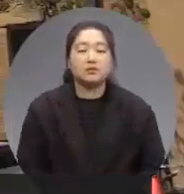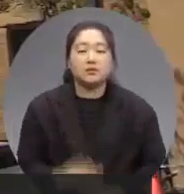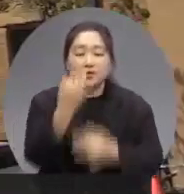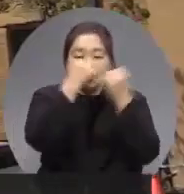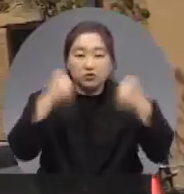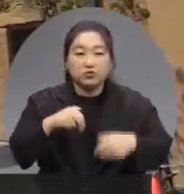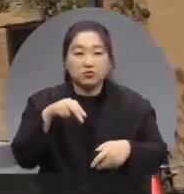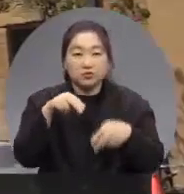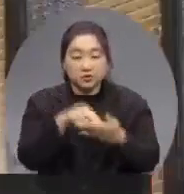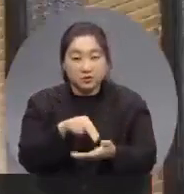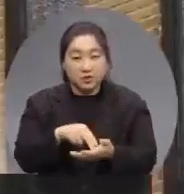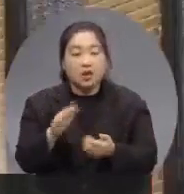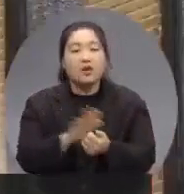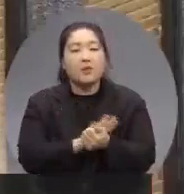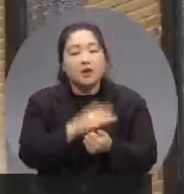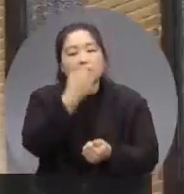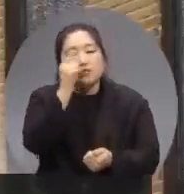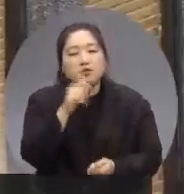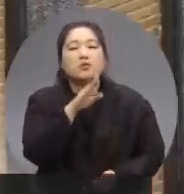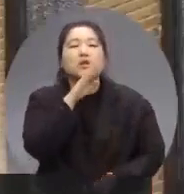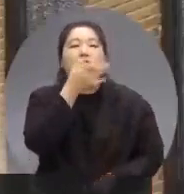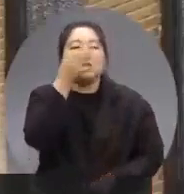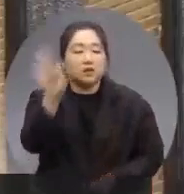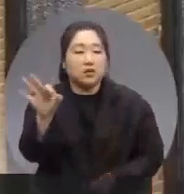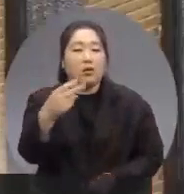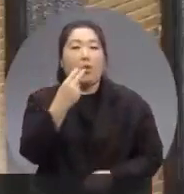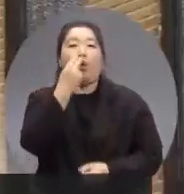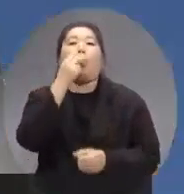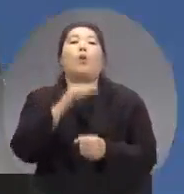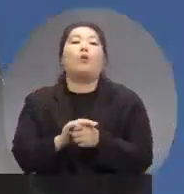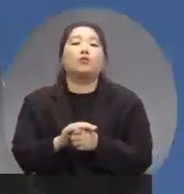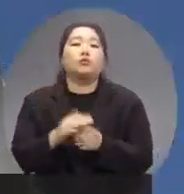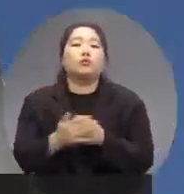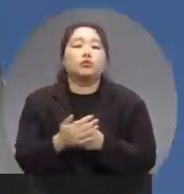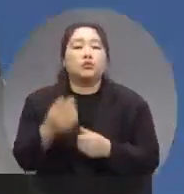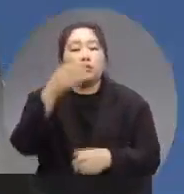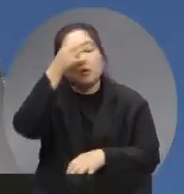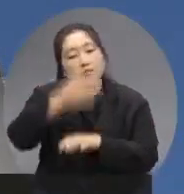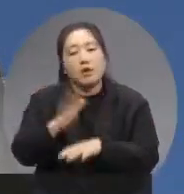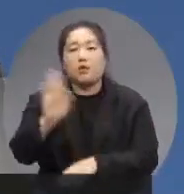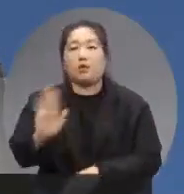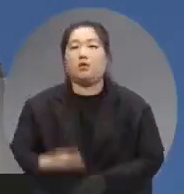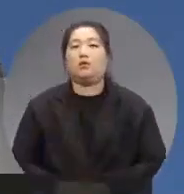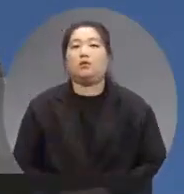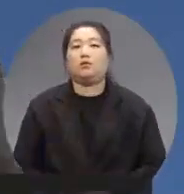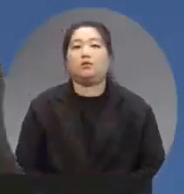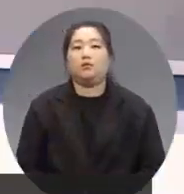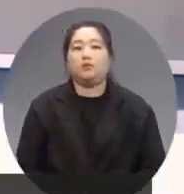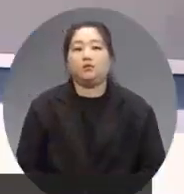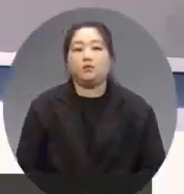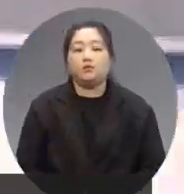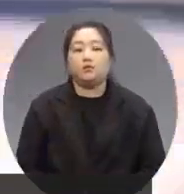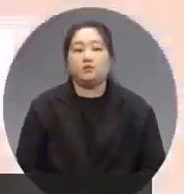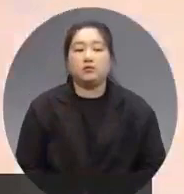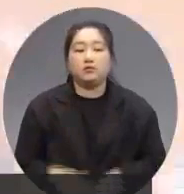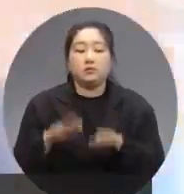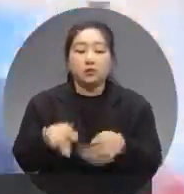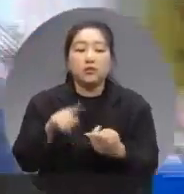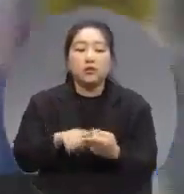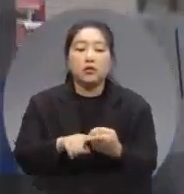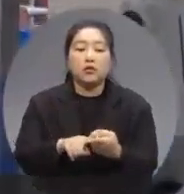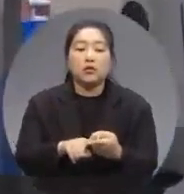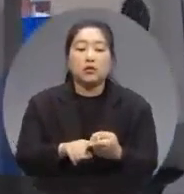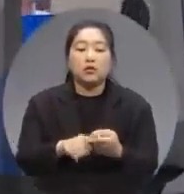충청북도는 배려가 부족했다는 점은 인정했지만 다소 억울한 측면이 있다면서 따로 사과하진 않았습니다 이거에 대해서